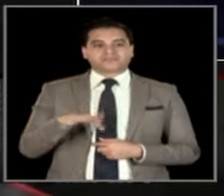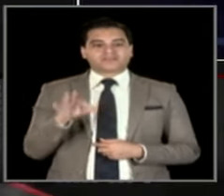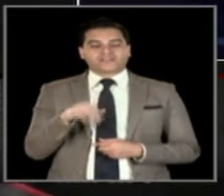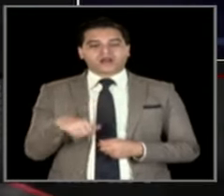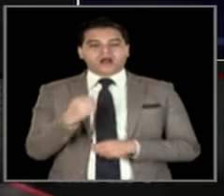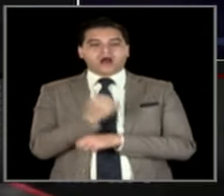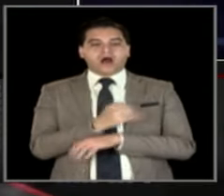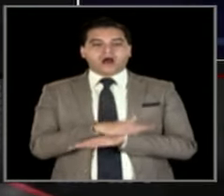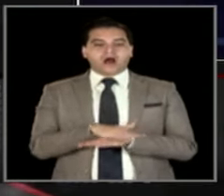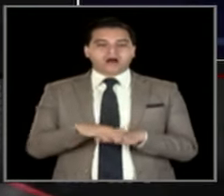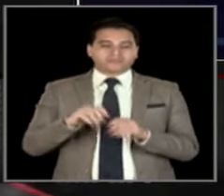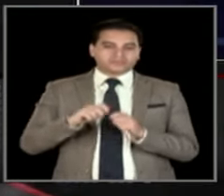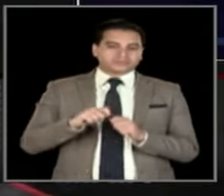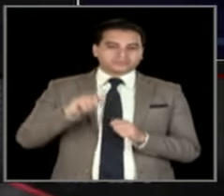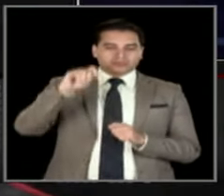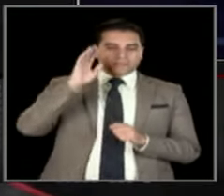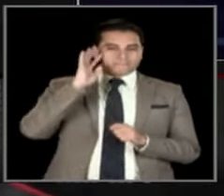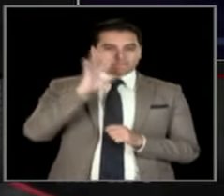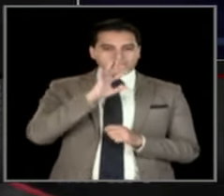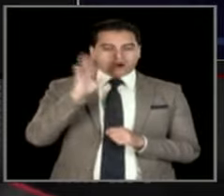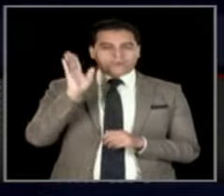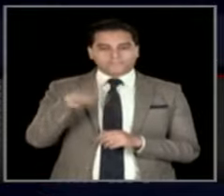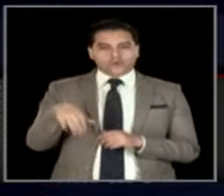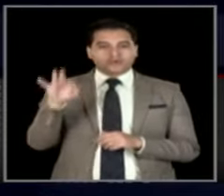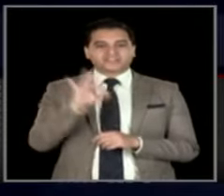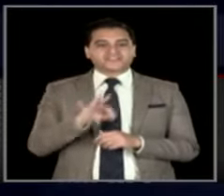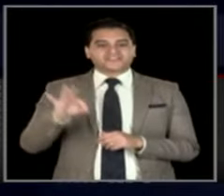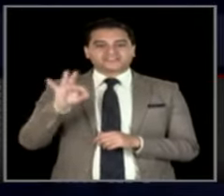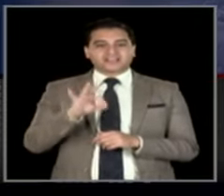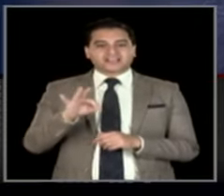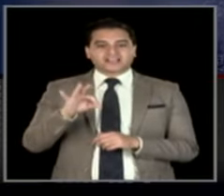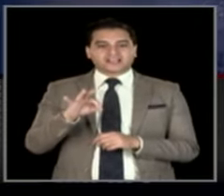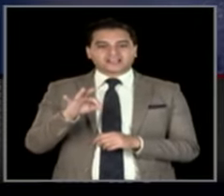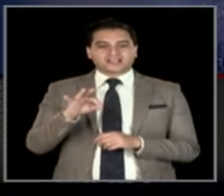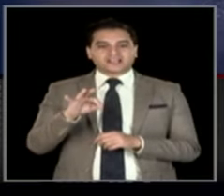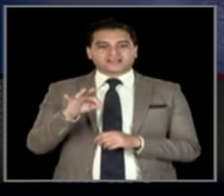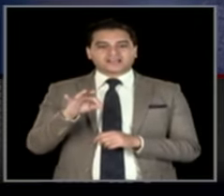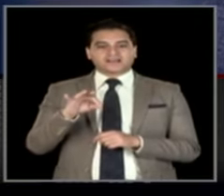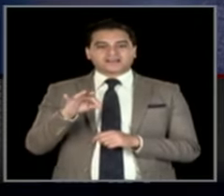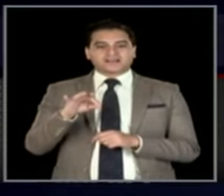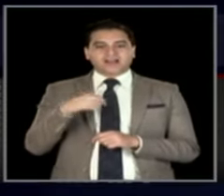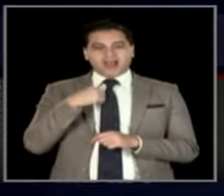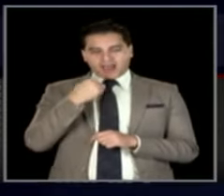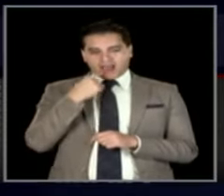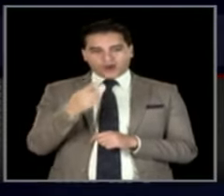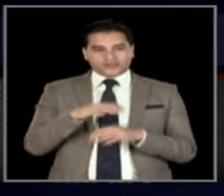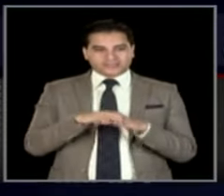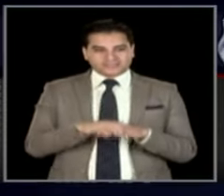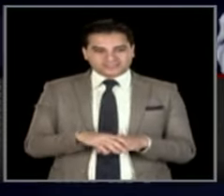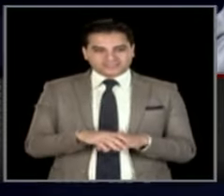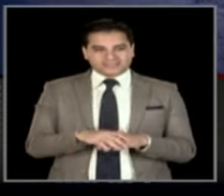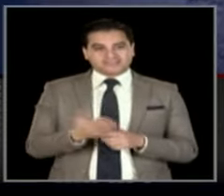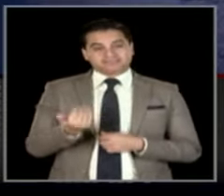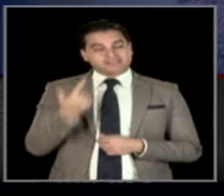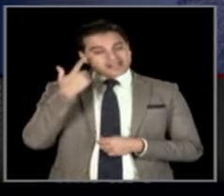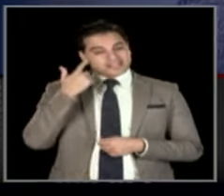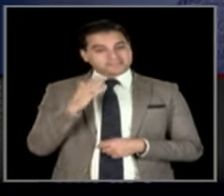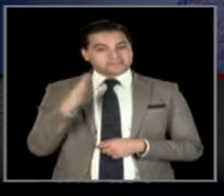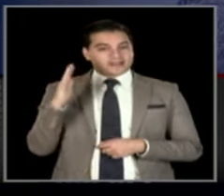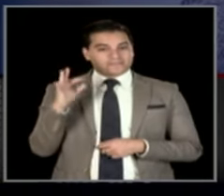منطقة مرتفعات موجودة فين؟ لا مش هقول، مش دوستي على البزر، أخد